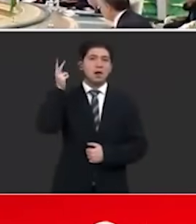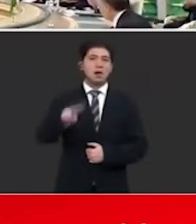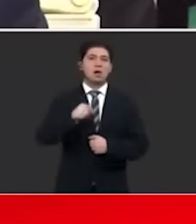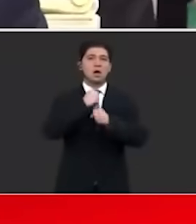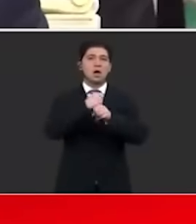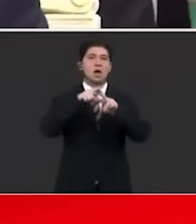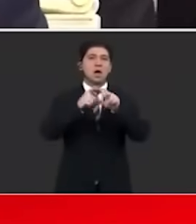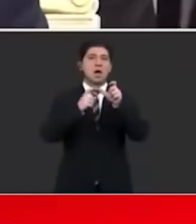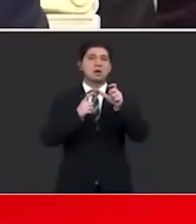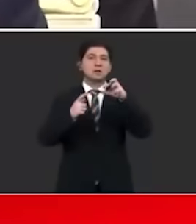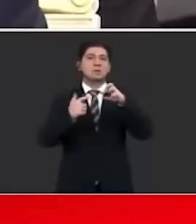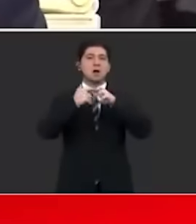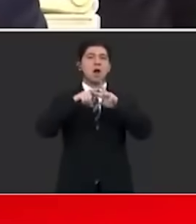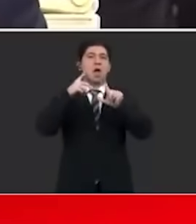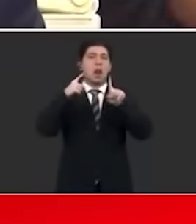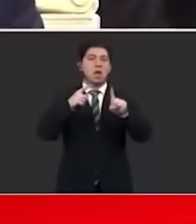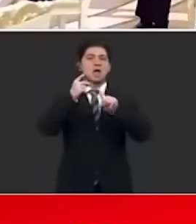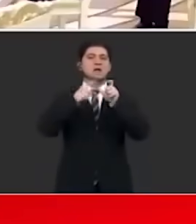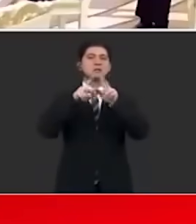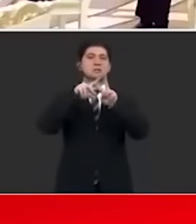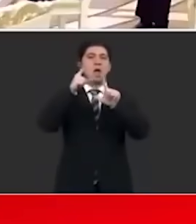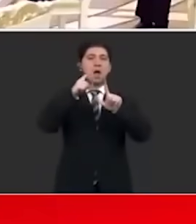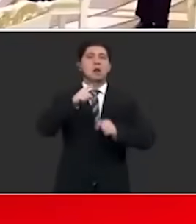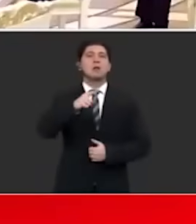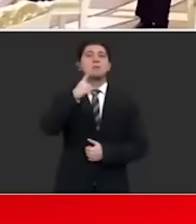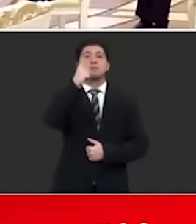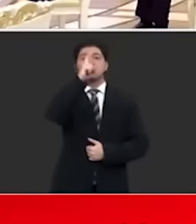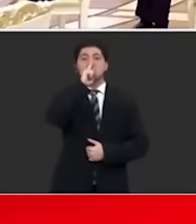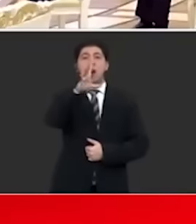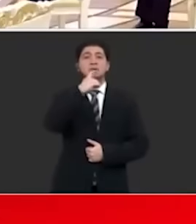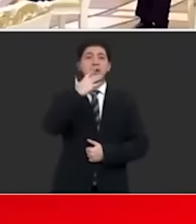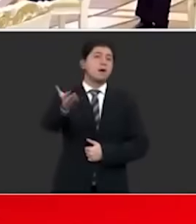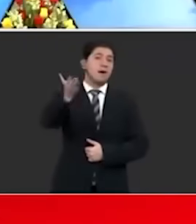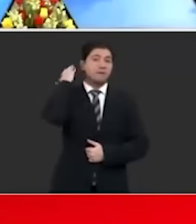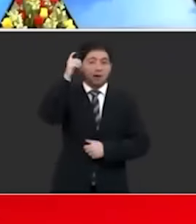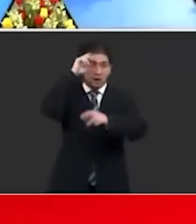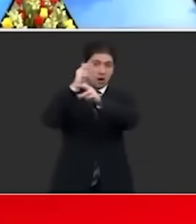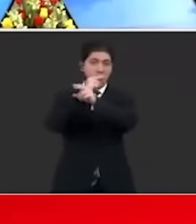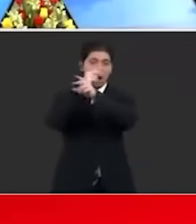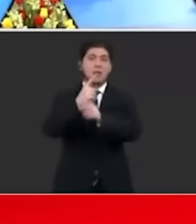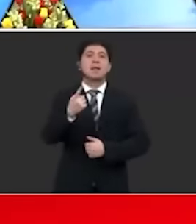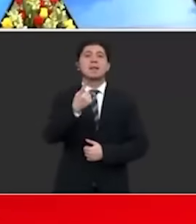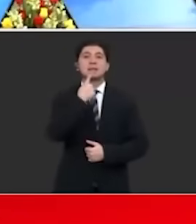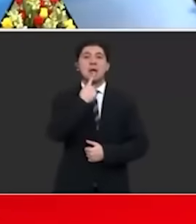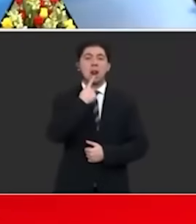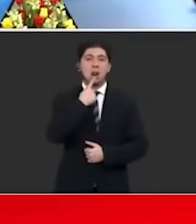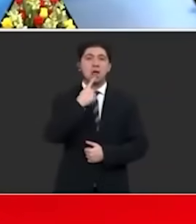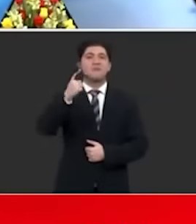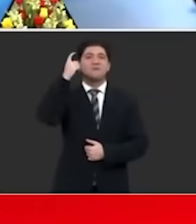Kasparalı İsmail Bey'in 1,5 asır evvel hayalini kurduğu dilde,